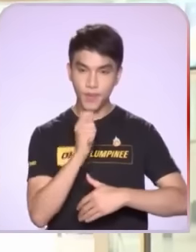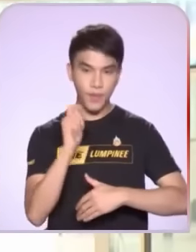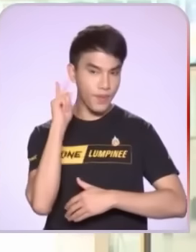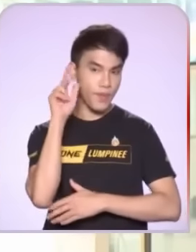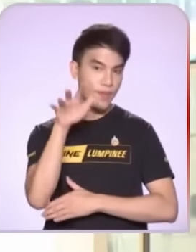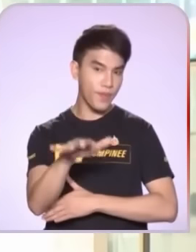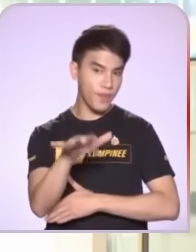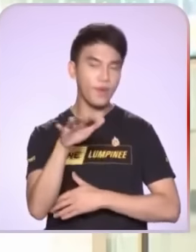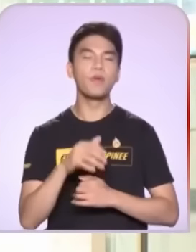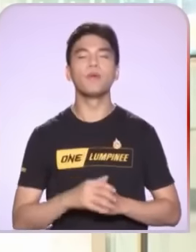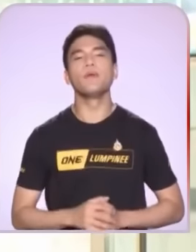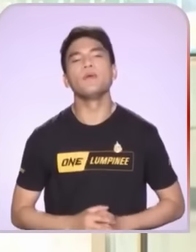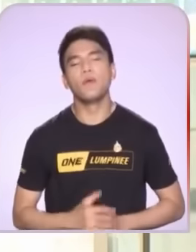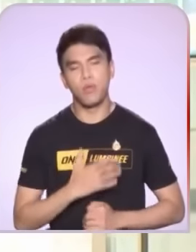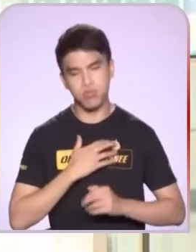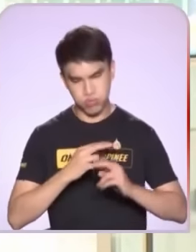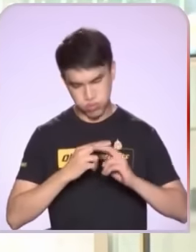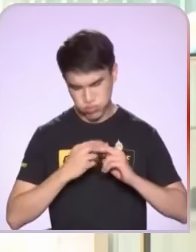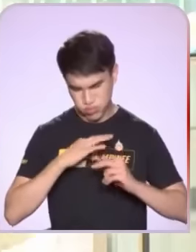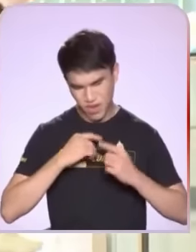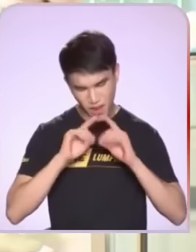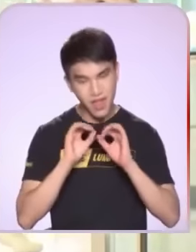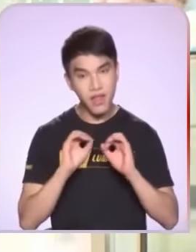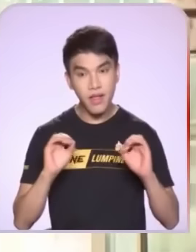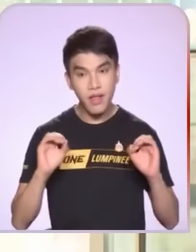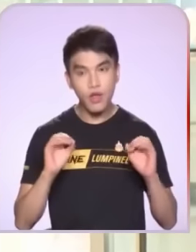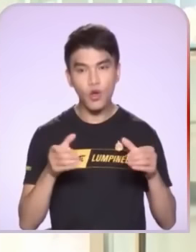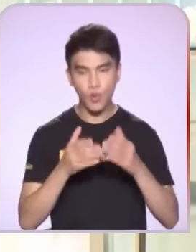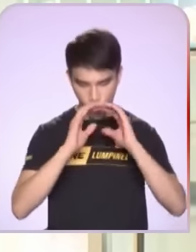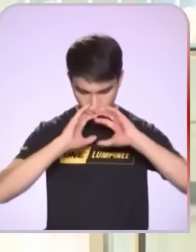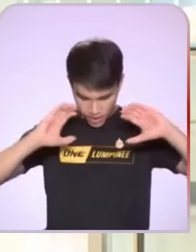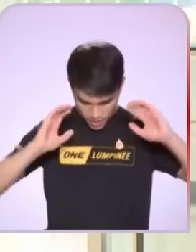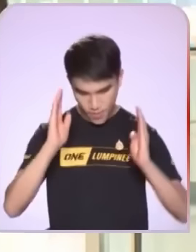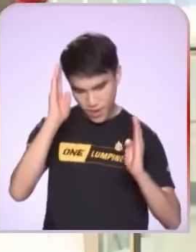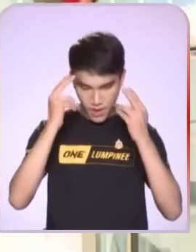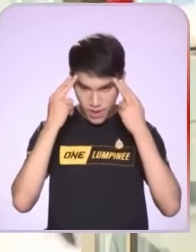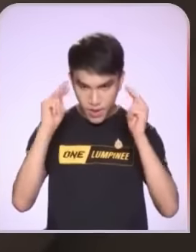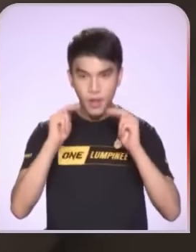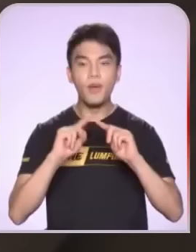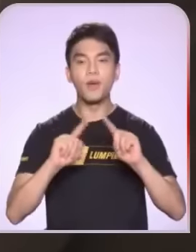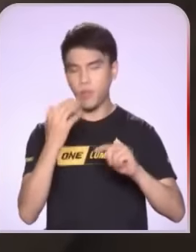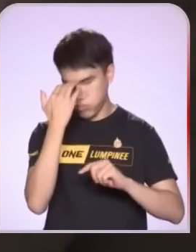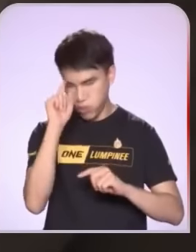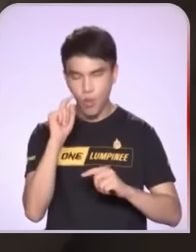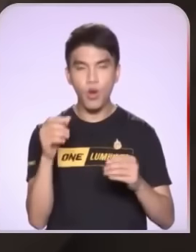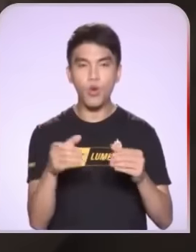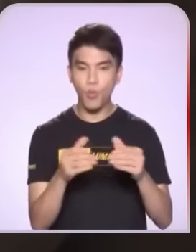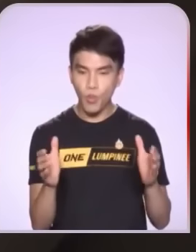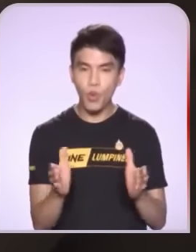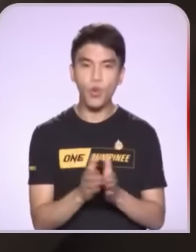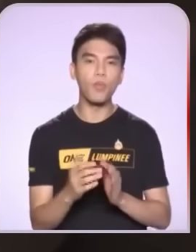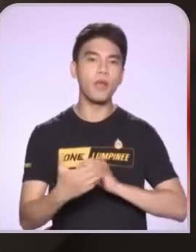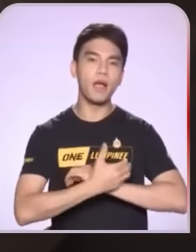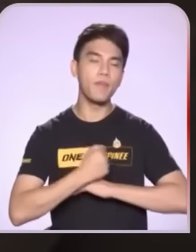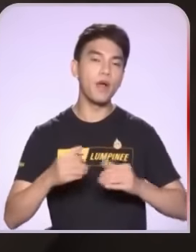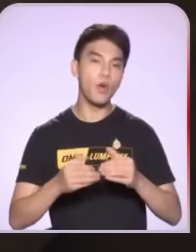ข่าวเย็นประเด็นร้อนนะคะบอกว่าผมไม่ได้แปลกใจที่พรรคร่วมรัฐบาลโหวตให้คุณอุ๊งอิ๊งเป็นนายกเพราะเป็นการรวมกันของพรรคการเมือง